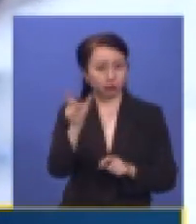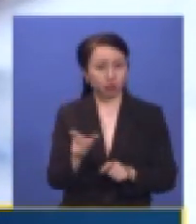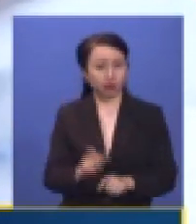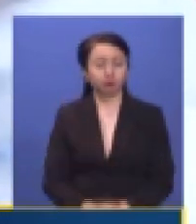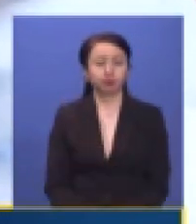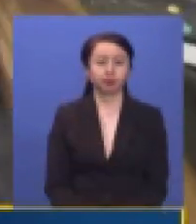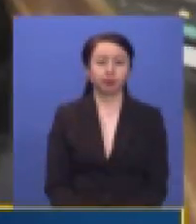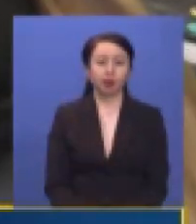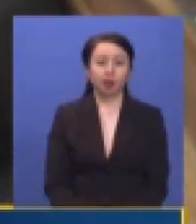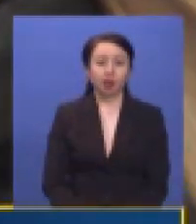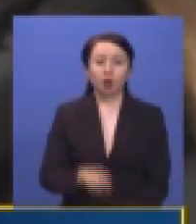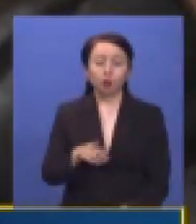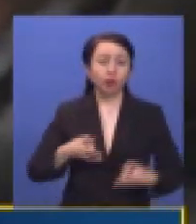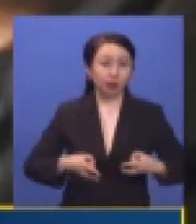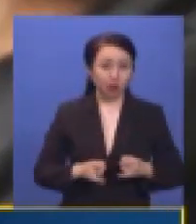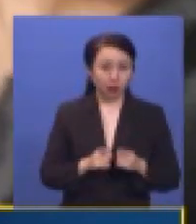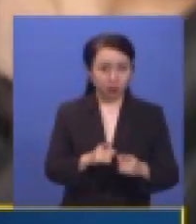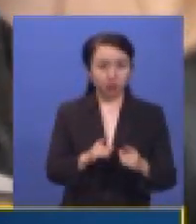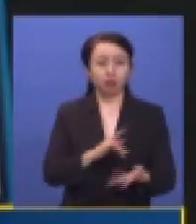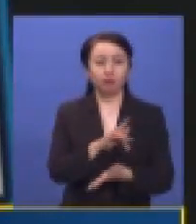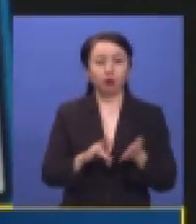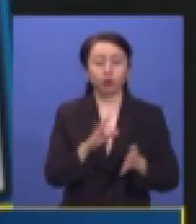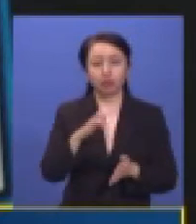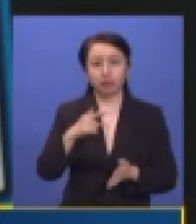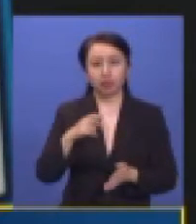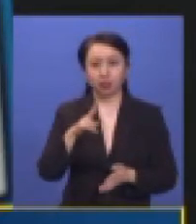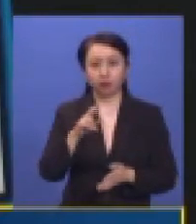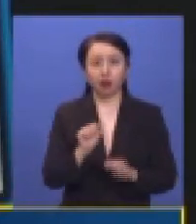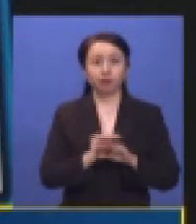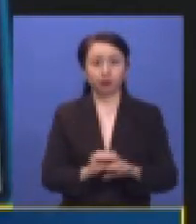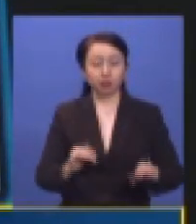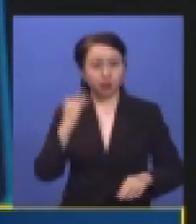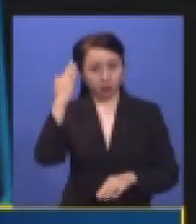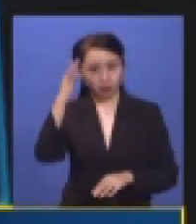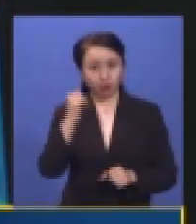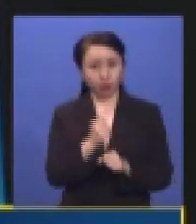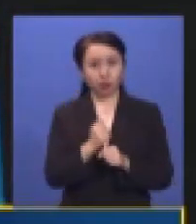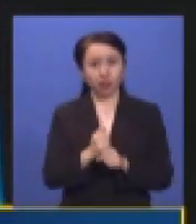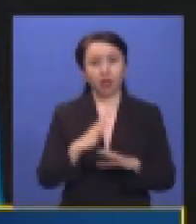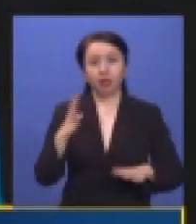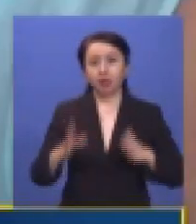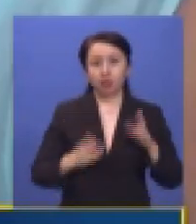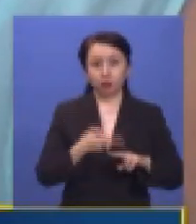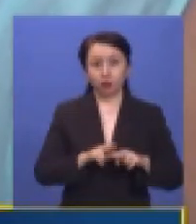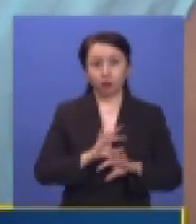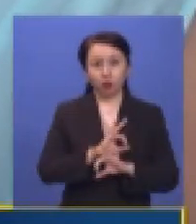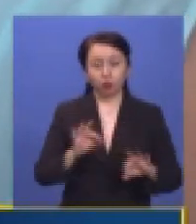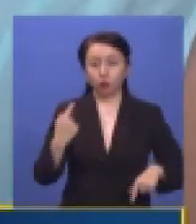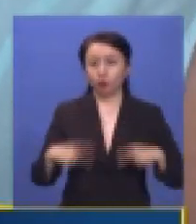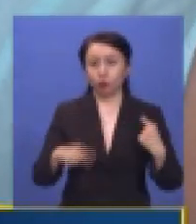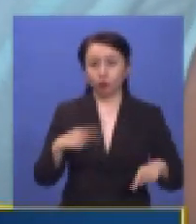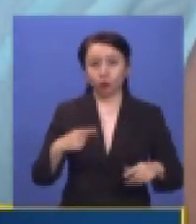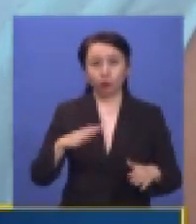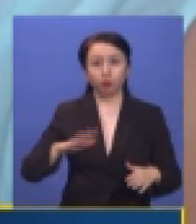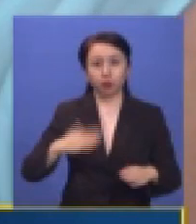Бахтияр Ширазданов родился и вырос в городе Сергеевка, района Шалакын. В детстве мечтал стать тренером, потому что хорошо играл в футбол. После